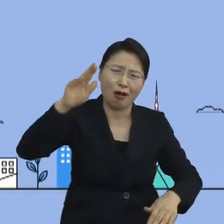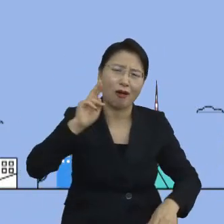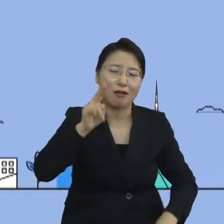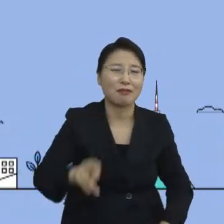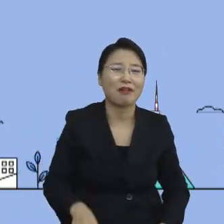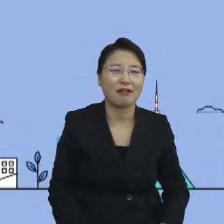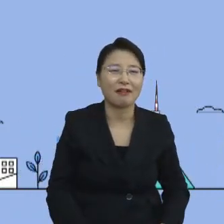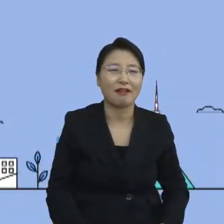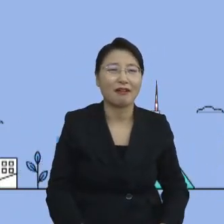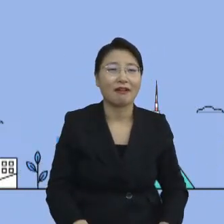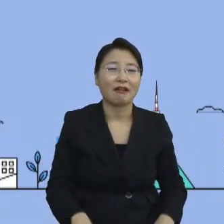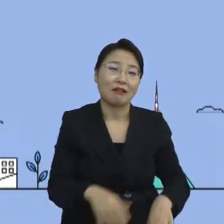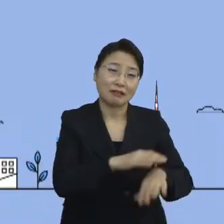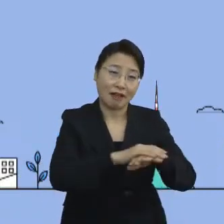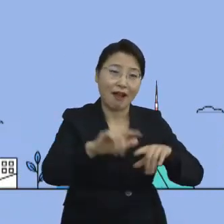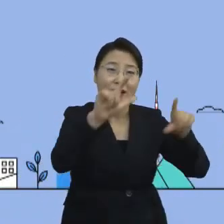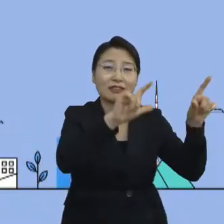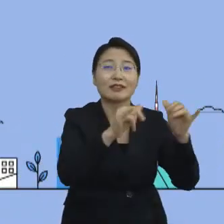분들이야